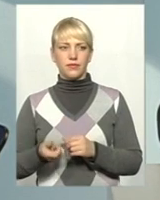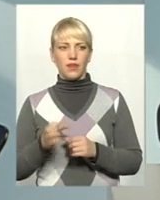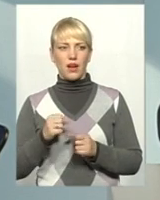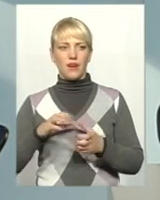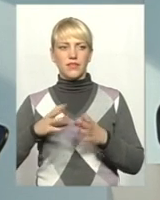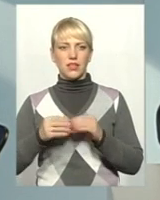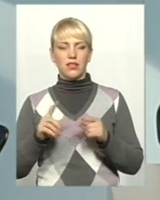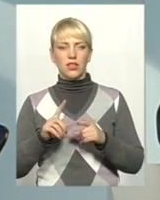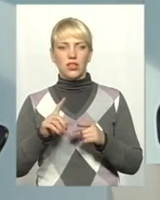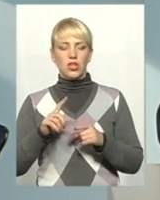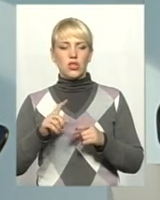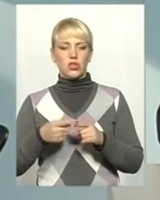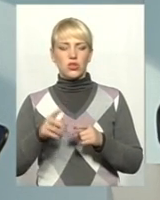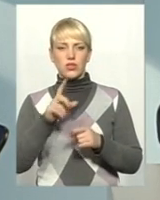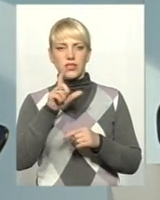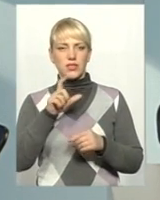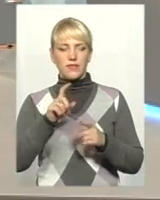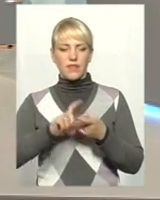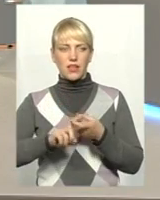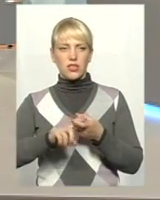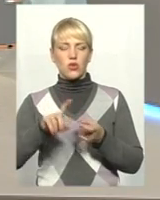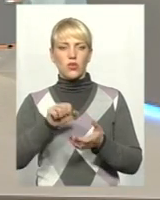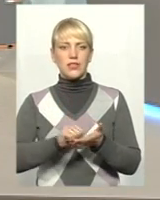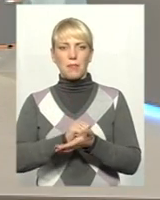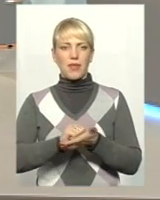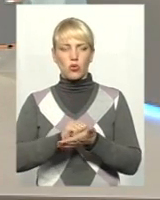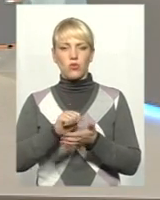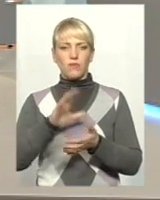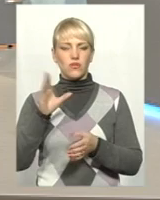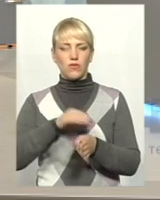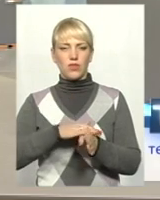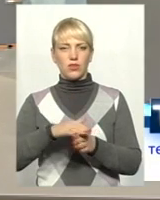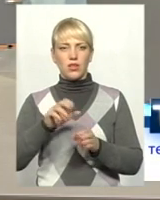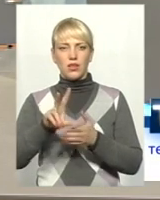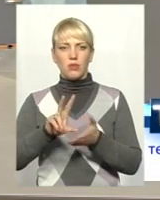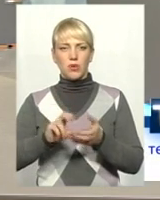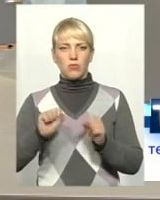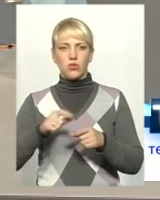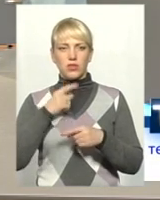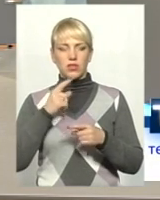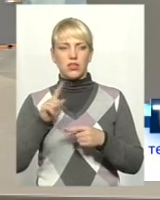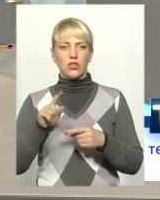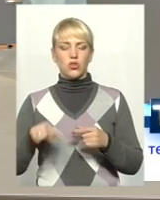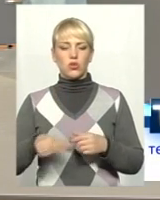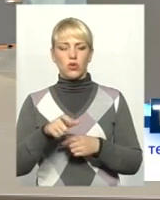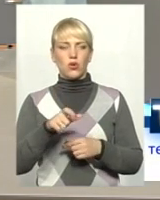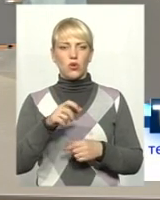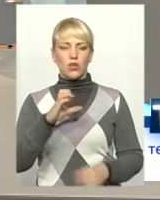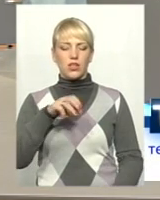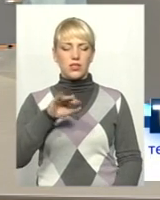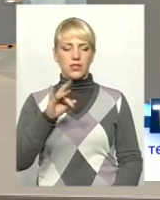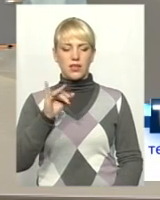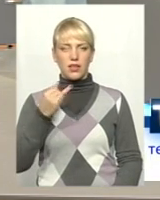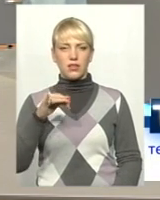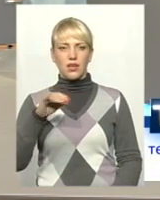все, що зв'язано з асфальтобетоном, вони виконані. Ну, наприклад, можу сказати, така дорога, як Стрій-Тернопіль-Ківрат-Знам'янка, для глядачів я